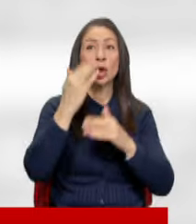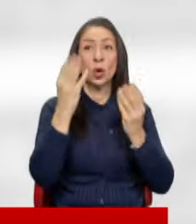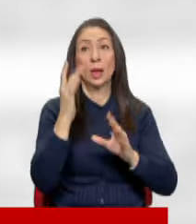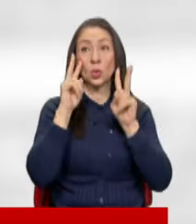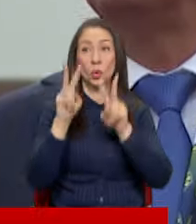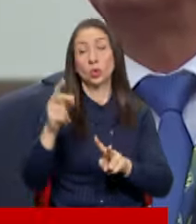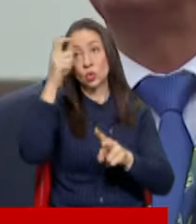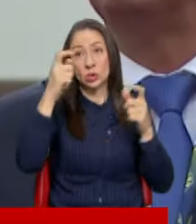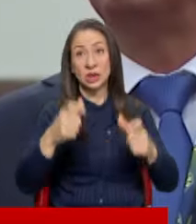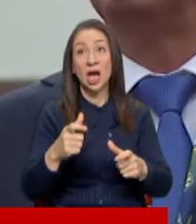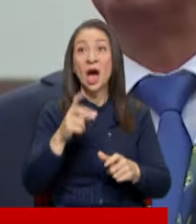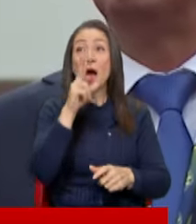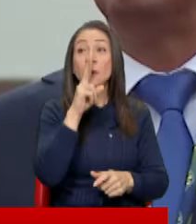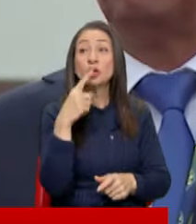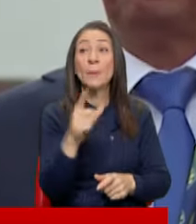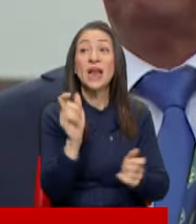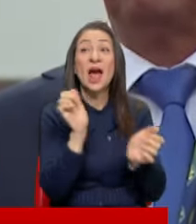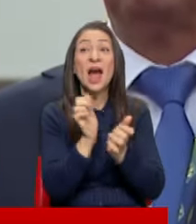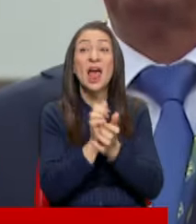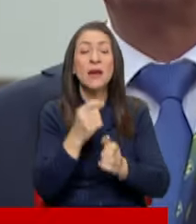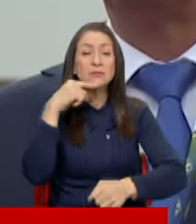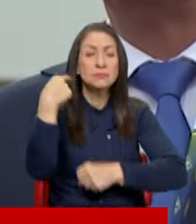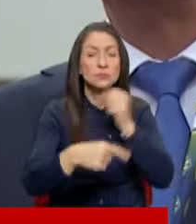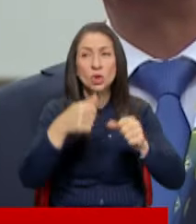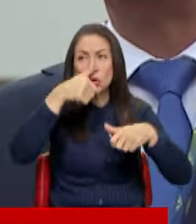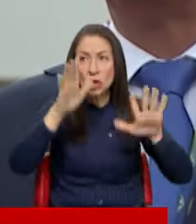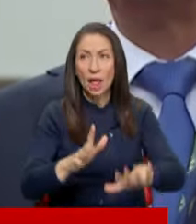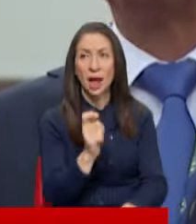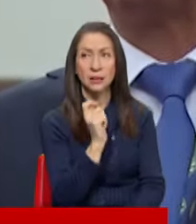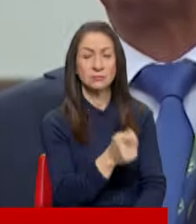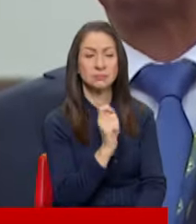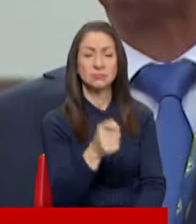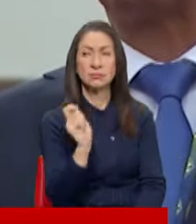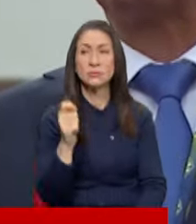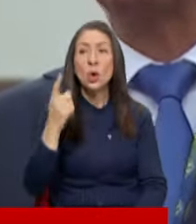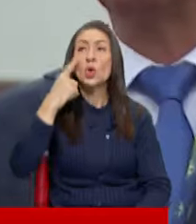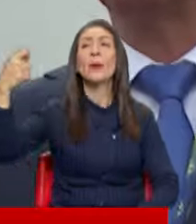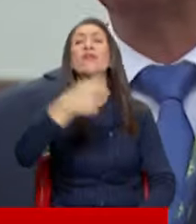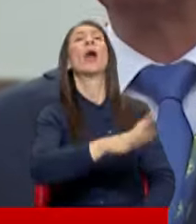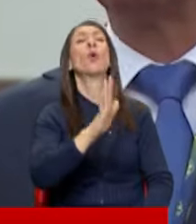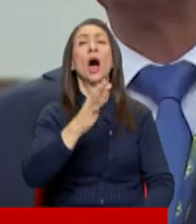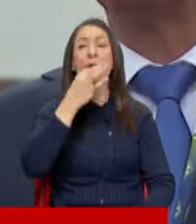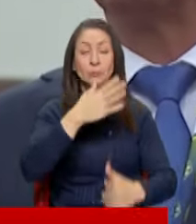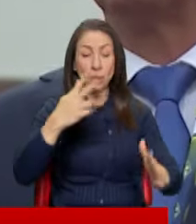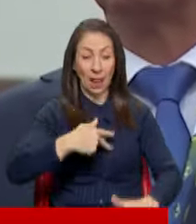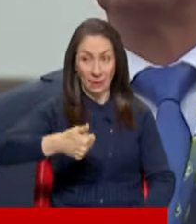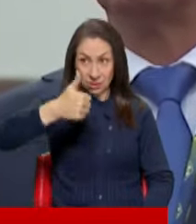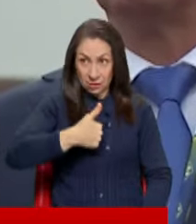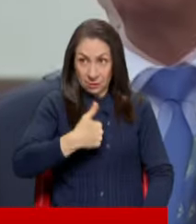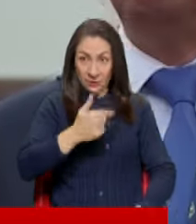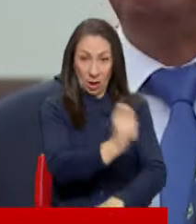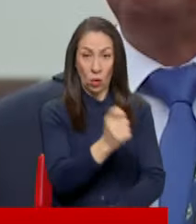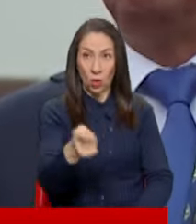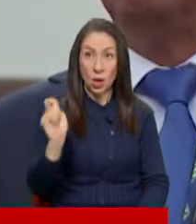görünüyor 200.000 aileye her yıl doğalgaz veriyoruz hükümet vermiyor Ankara Büyükşehir Belediyesi